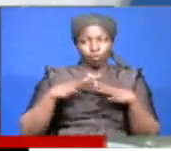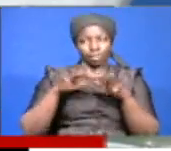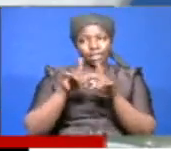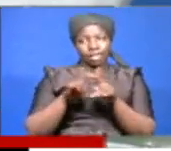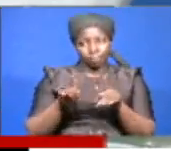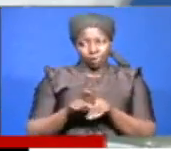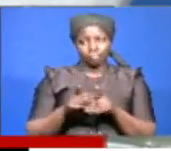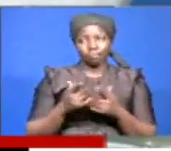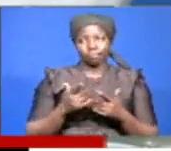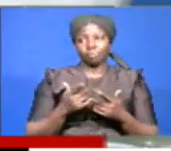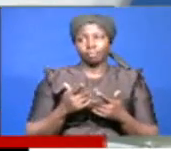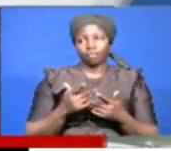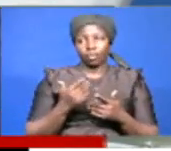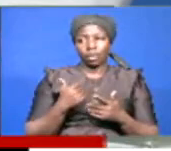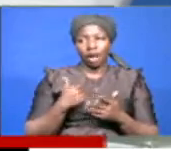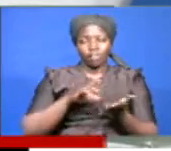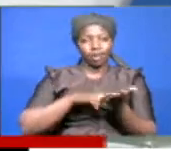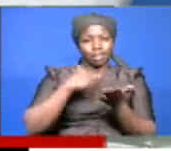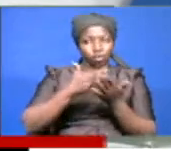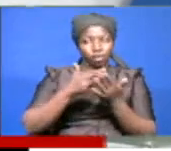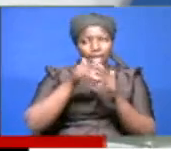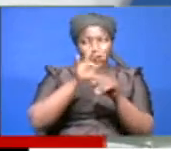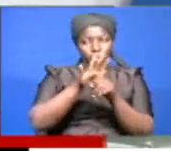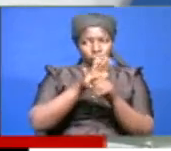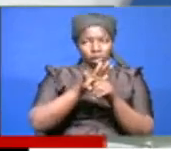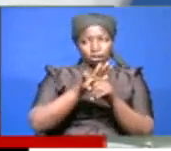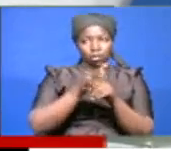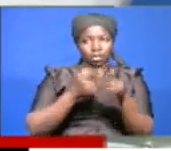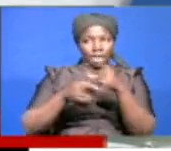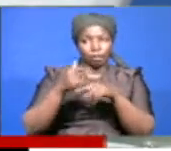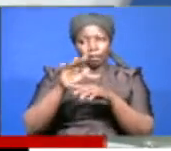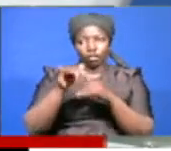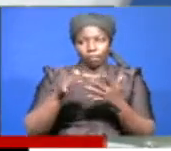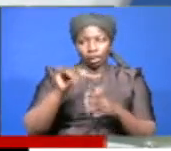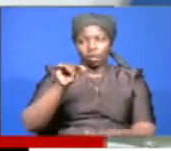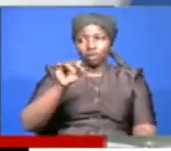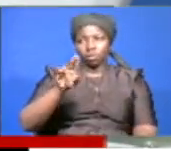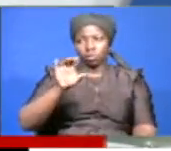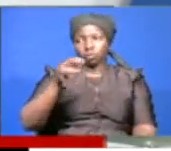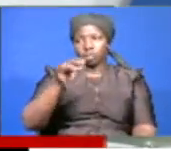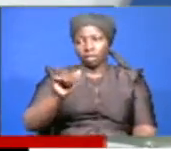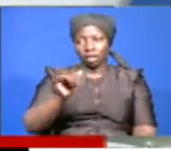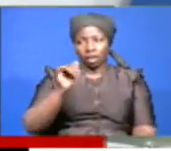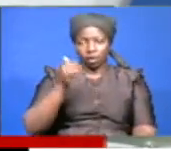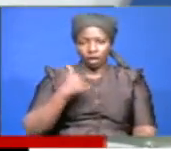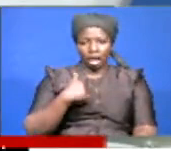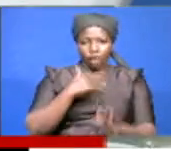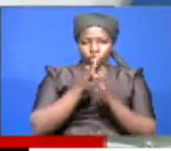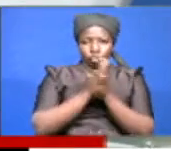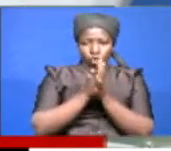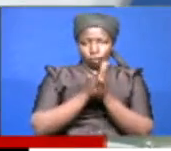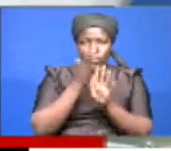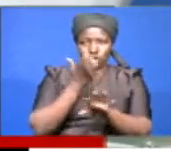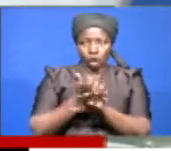resources mingi za Kisii kaunti zinatokanga Gucha. Ndio tuko na soapstone, najukumbuka hii naitanga dhahabu peke yake